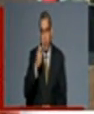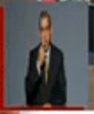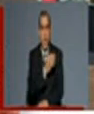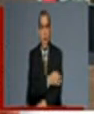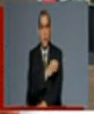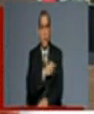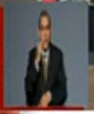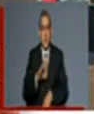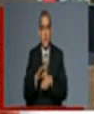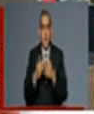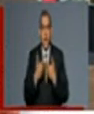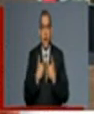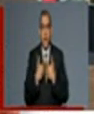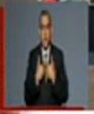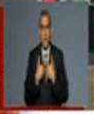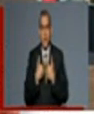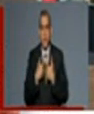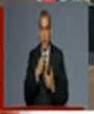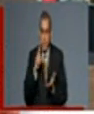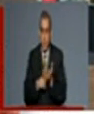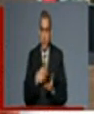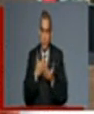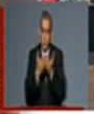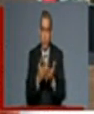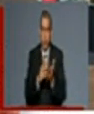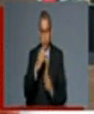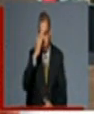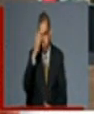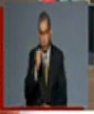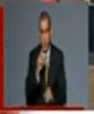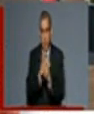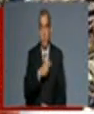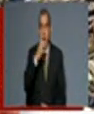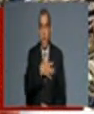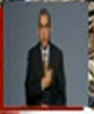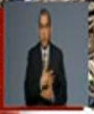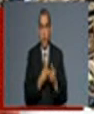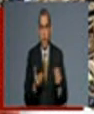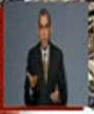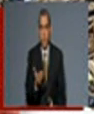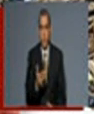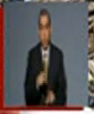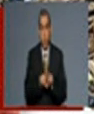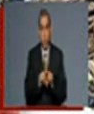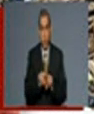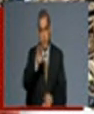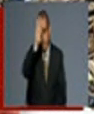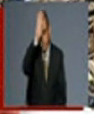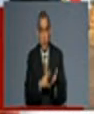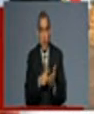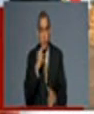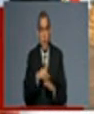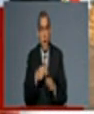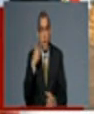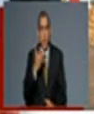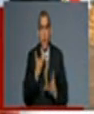الشديد هي دوله، يعني رئيس وزرائها ومسؤوليها قالوا سنواصل القتال بقرارات مجلس الامن او بدون، بالمحكمه